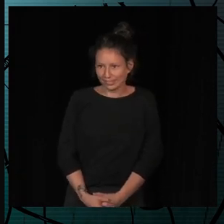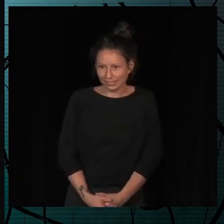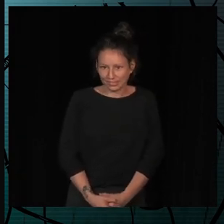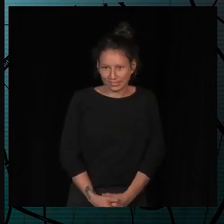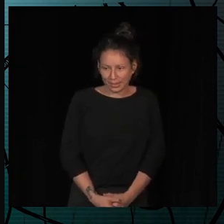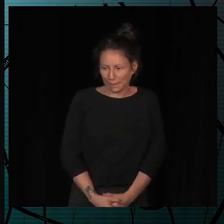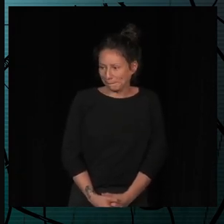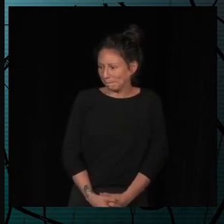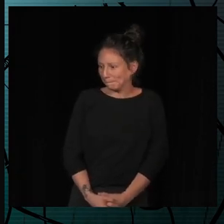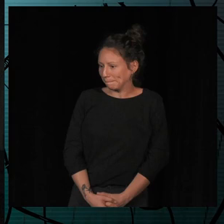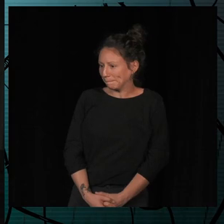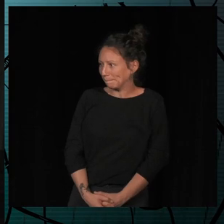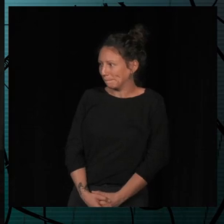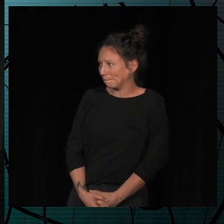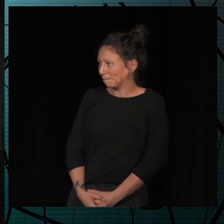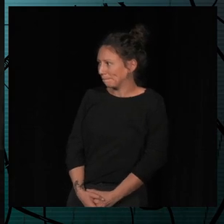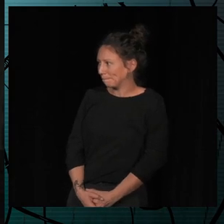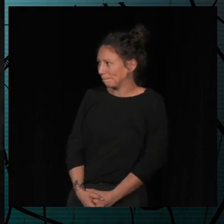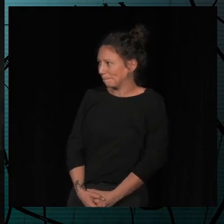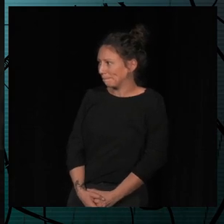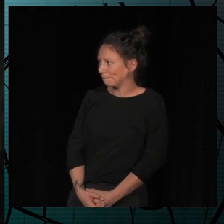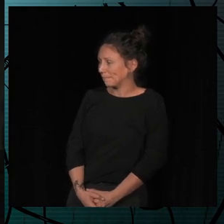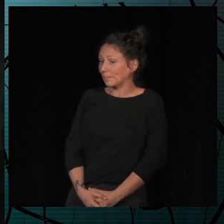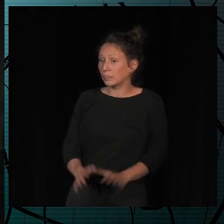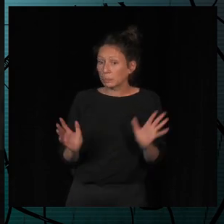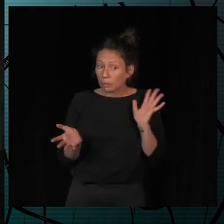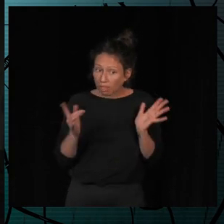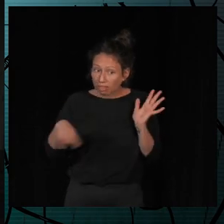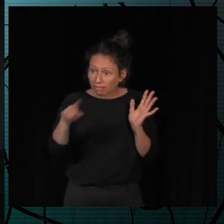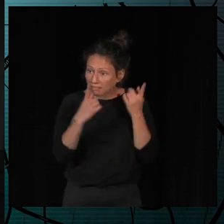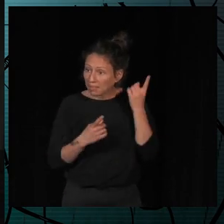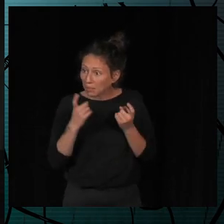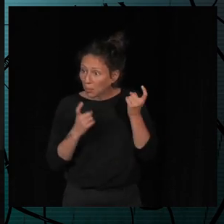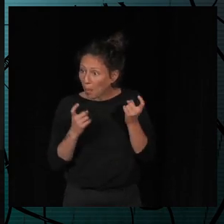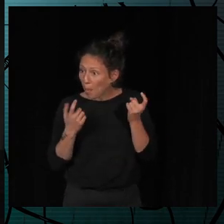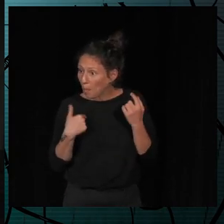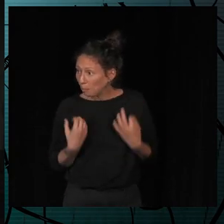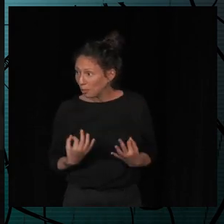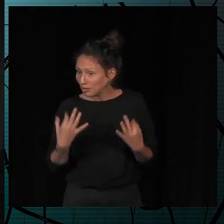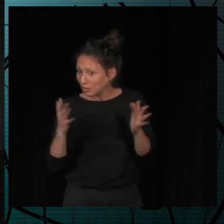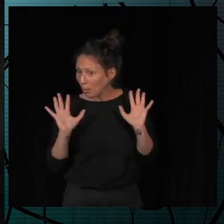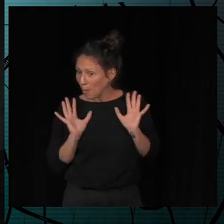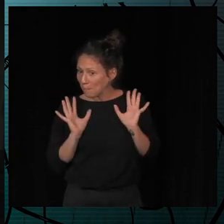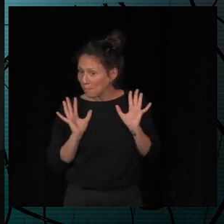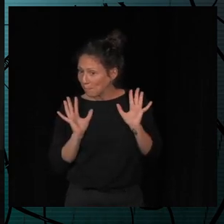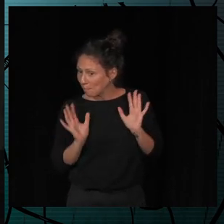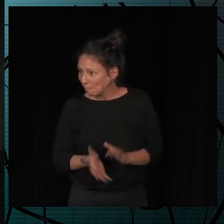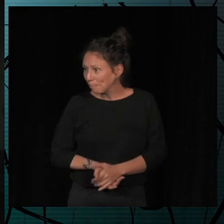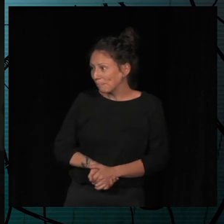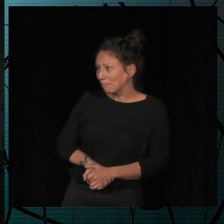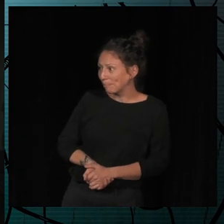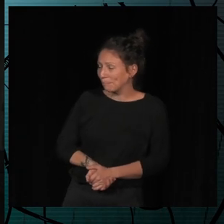attention alors si vous avez quelques questions hein moi je me que vous avez le temps bien que le temps